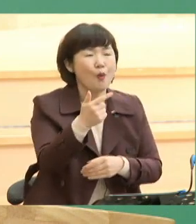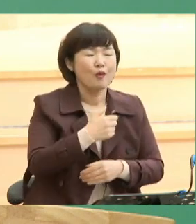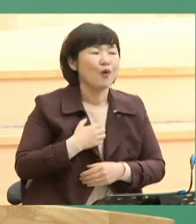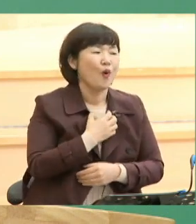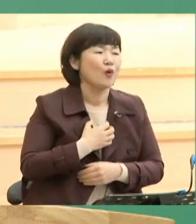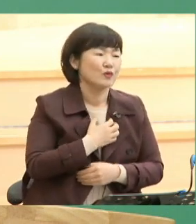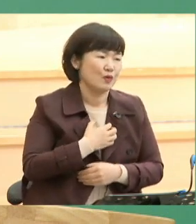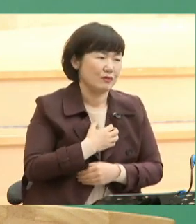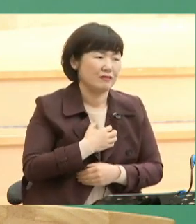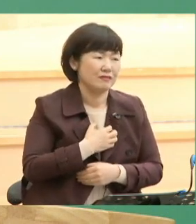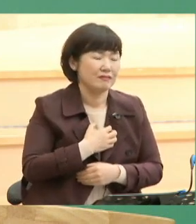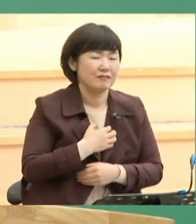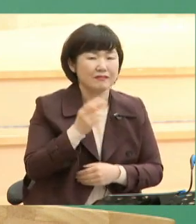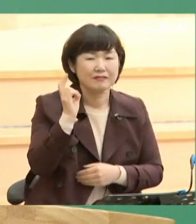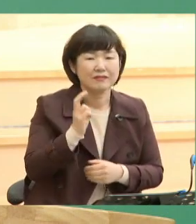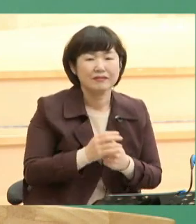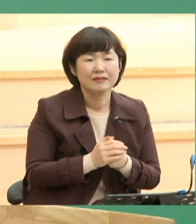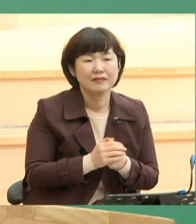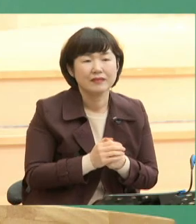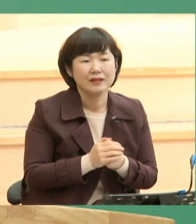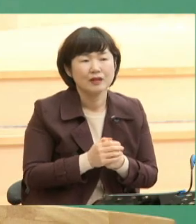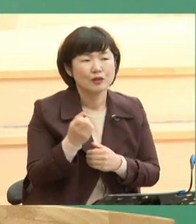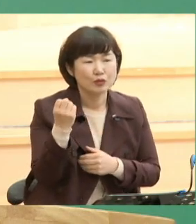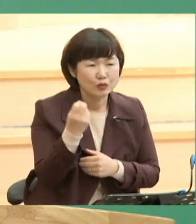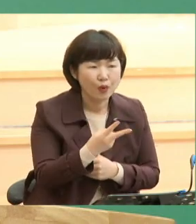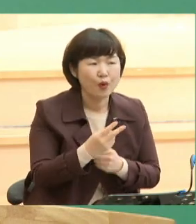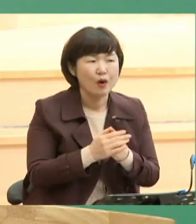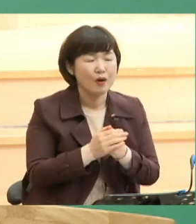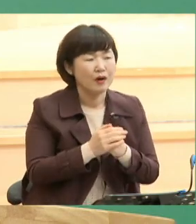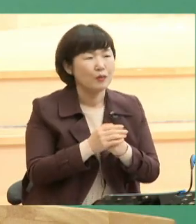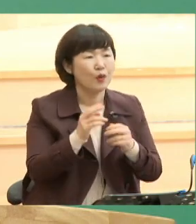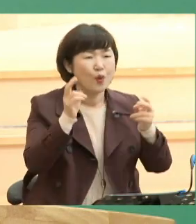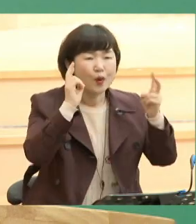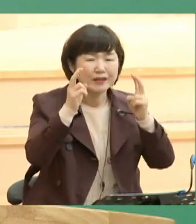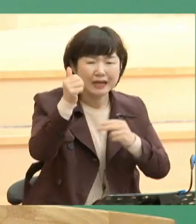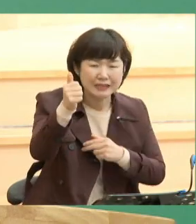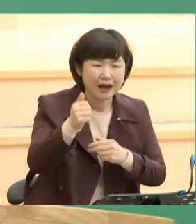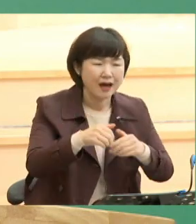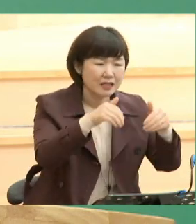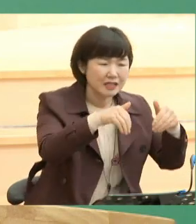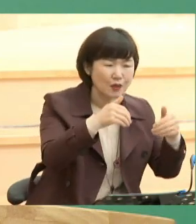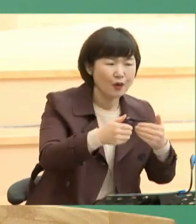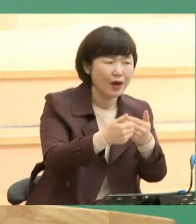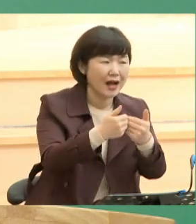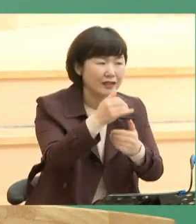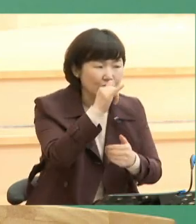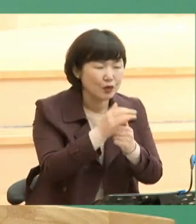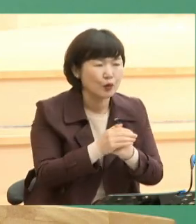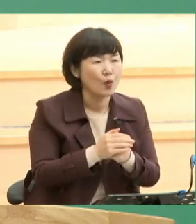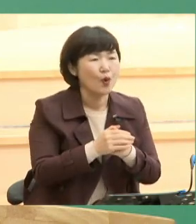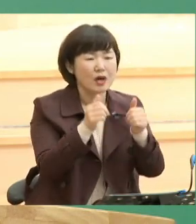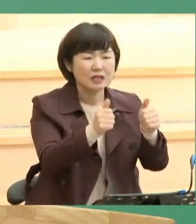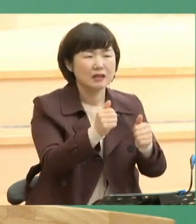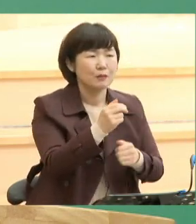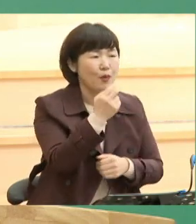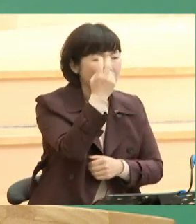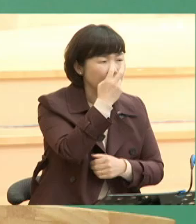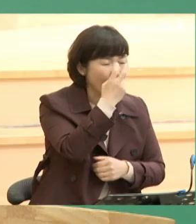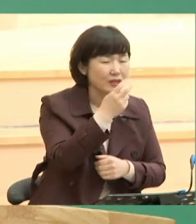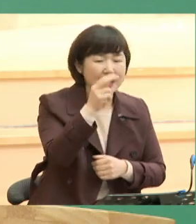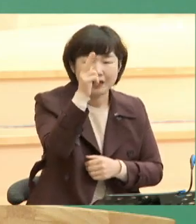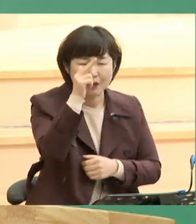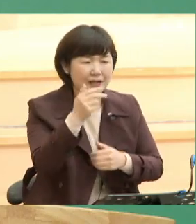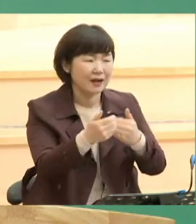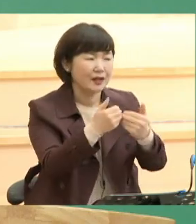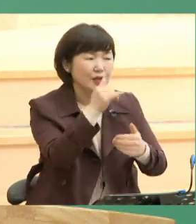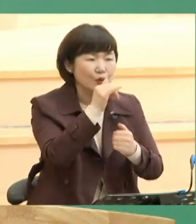정도입니다 여기에다가 뭐 그런건 많이 씁니까 노사 갈등이 있죠 그리고 최근에는 검경 어떤 갈등이 있죠